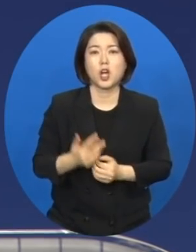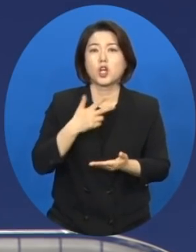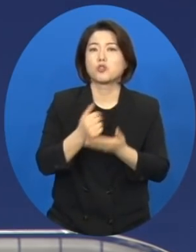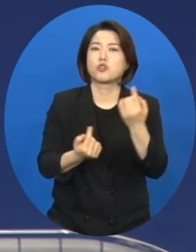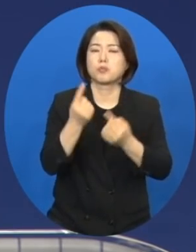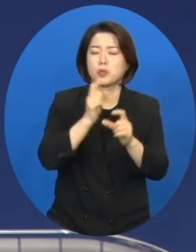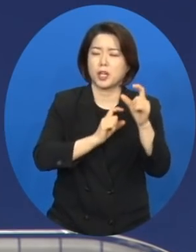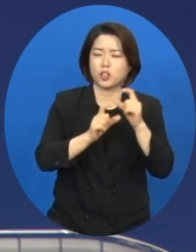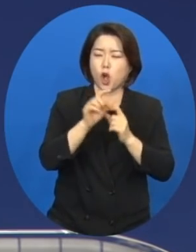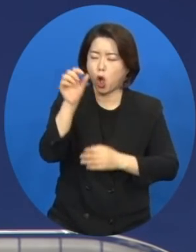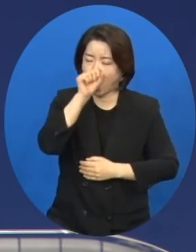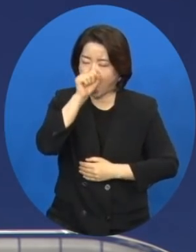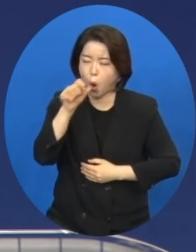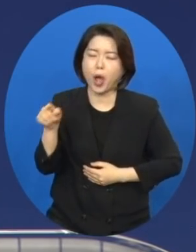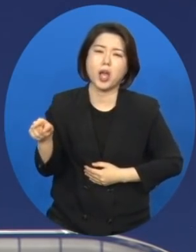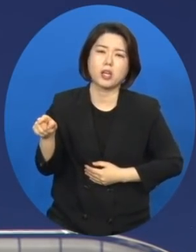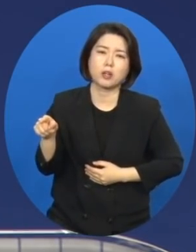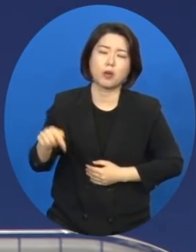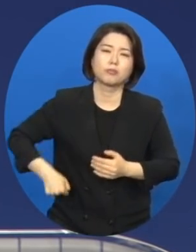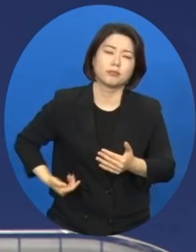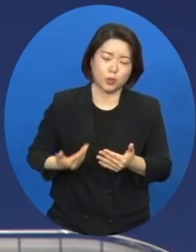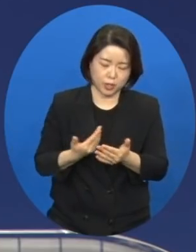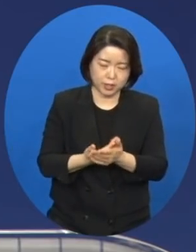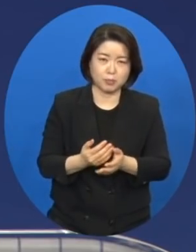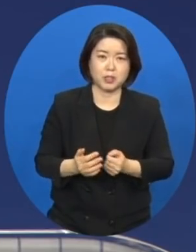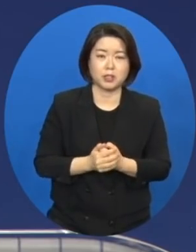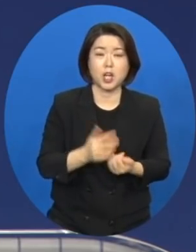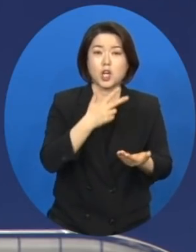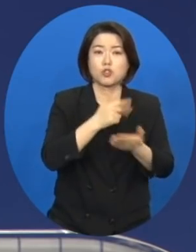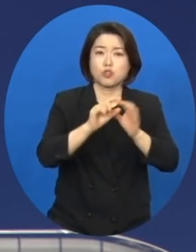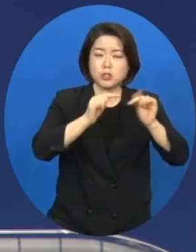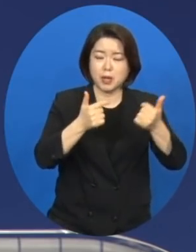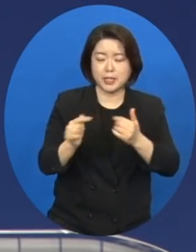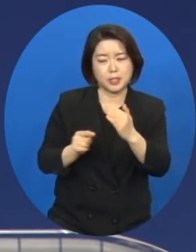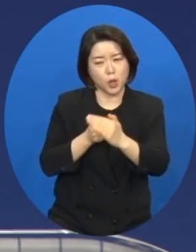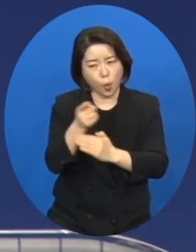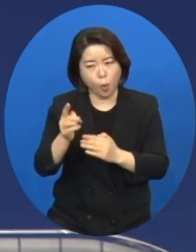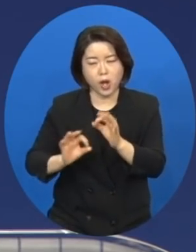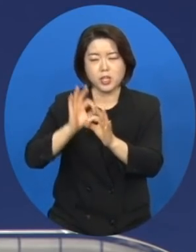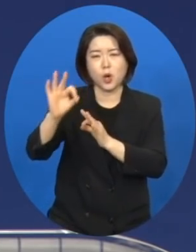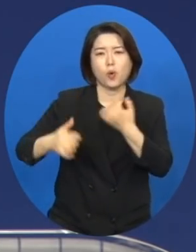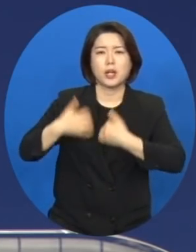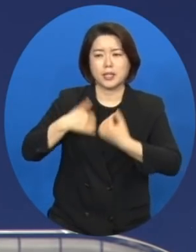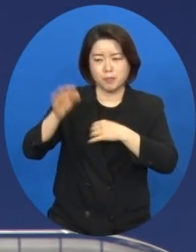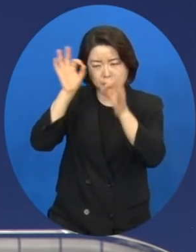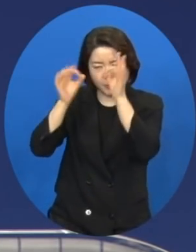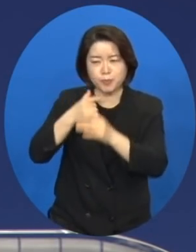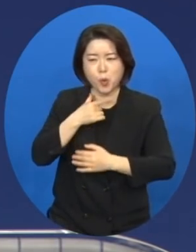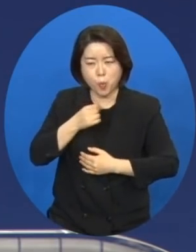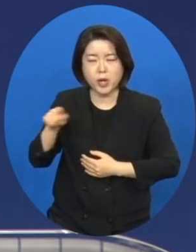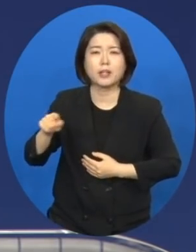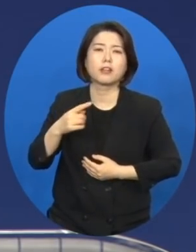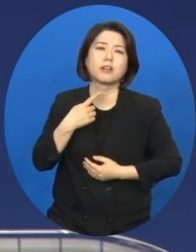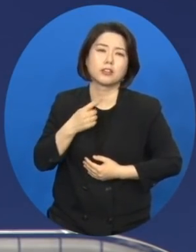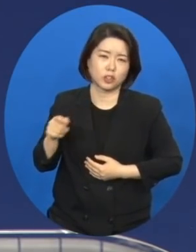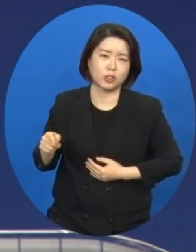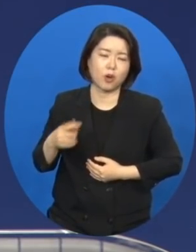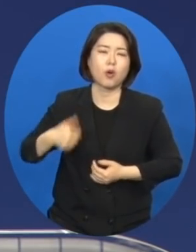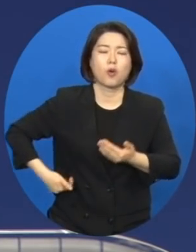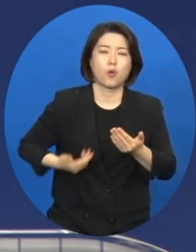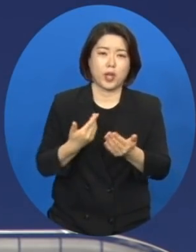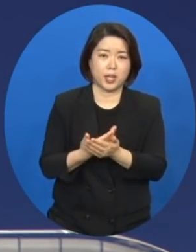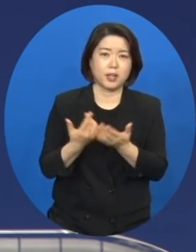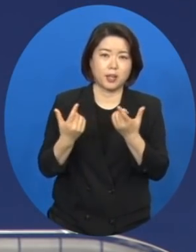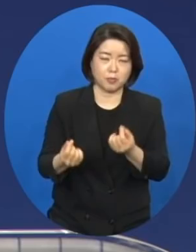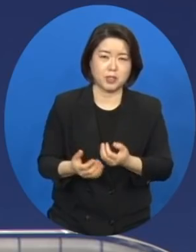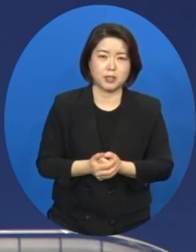더 사랑했던 것을 회개합니다. 주님 아닌 그 다른 것에서 영원한 기쁨을 찾으려고 했던 것을 회개합니다.